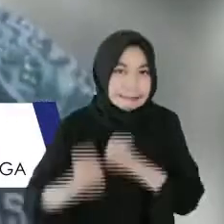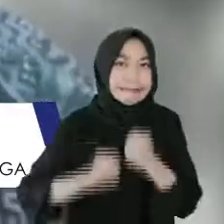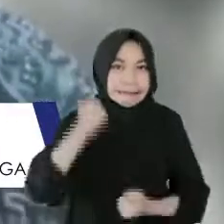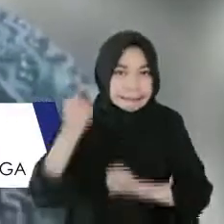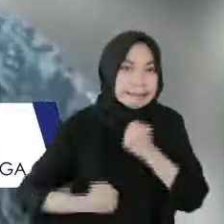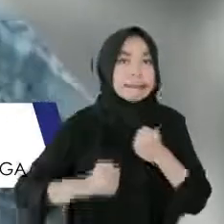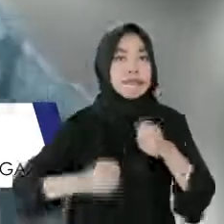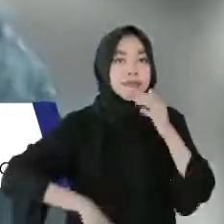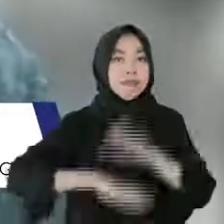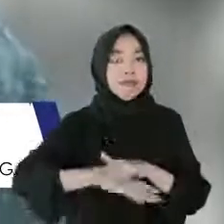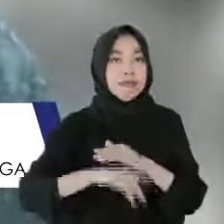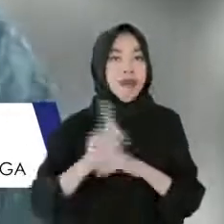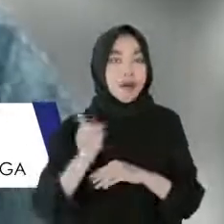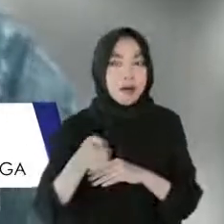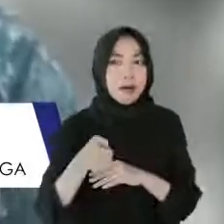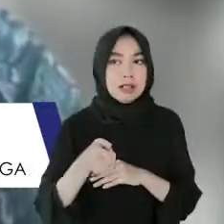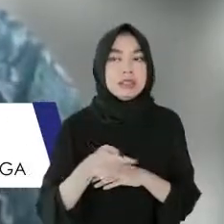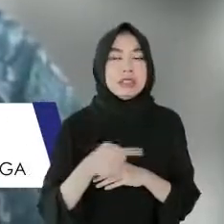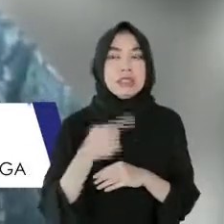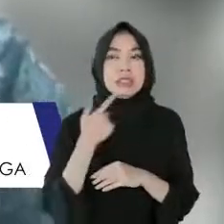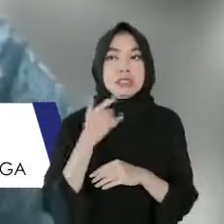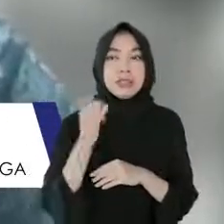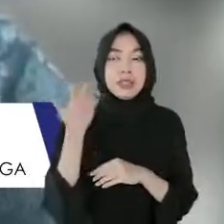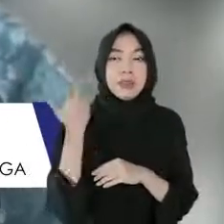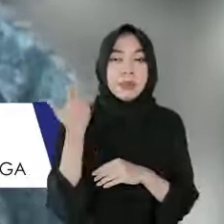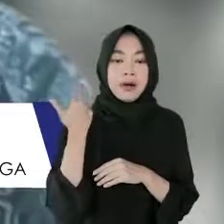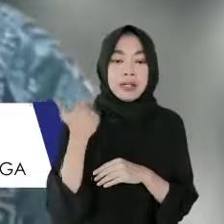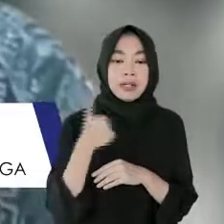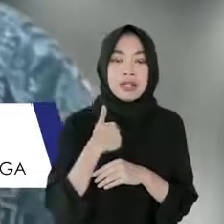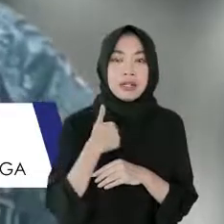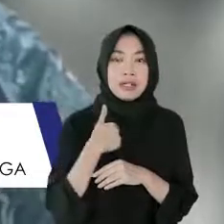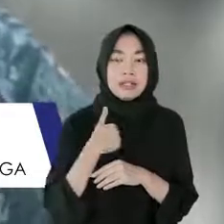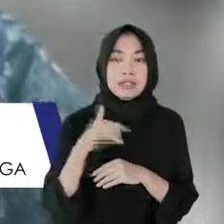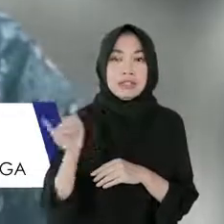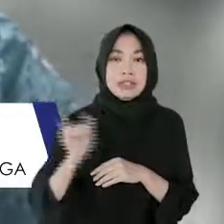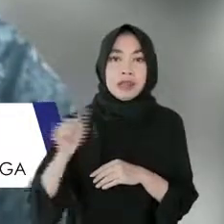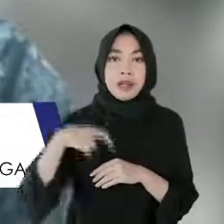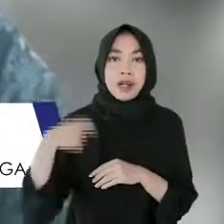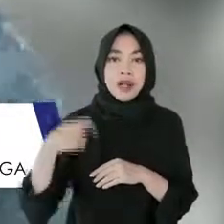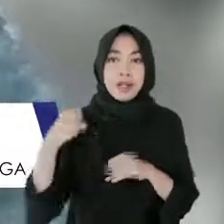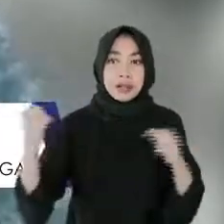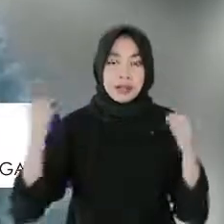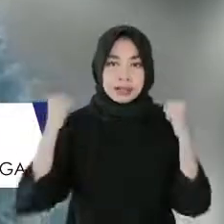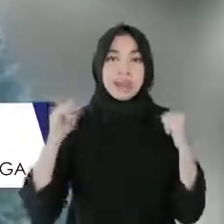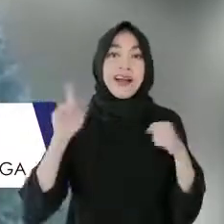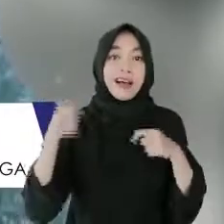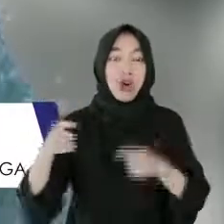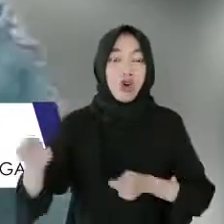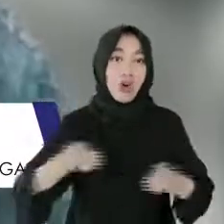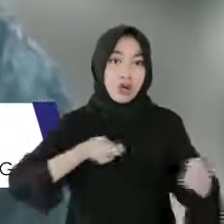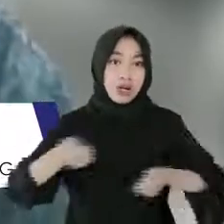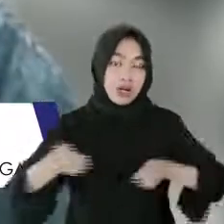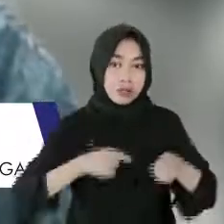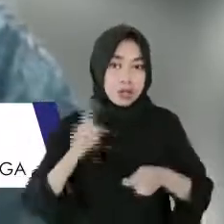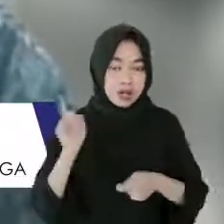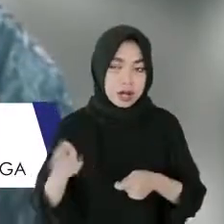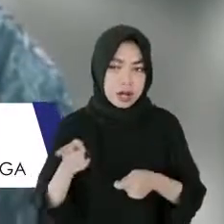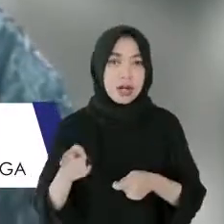seoptimal mungkin oleh kemarin kita koordinasi dengan Kementerian Kesehatan mereka